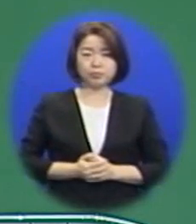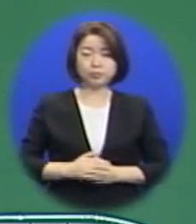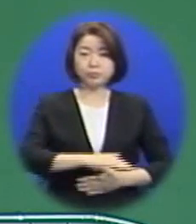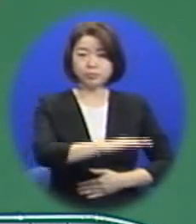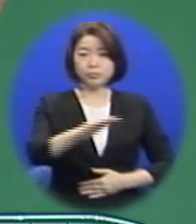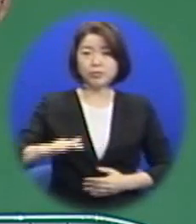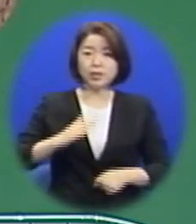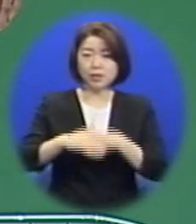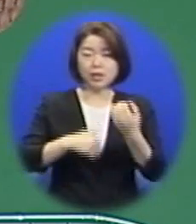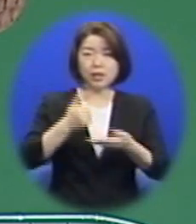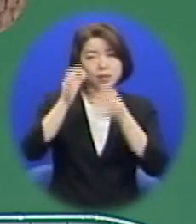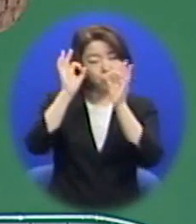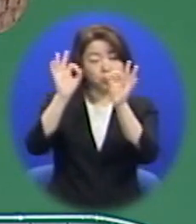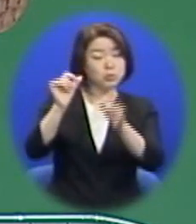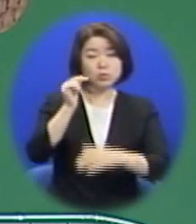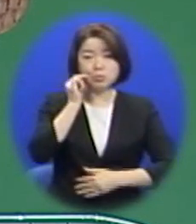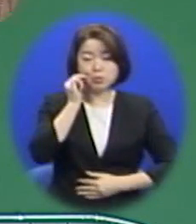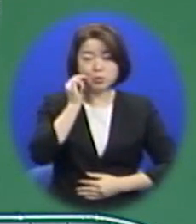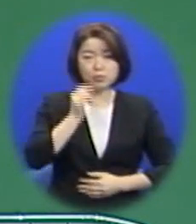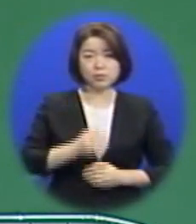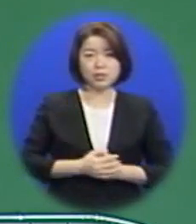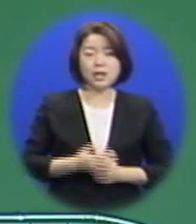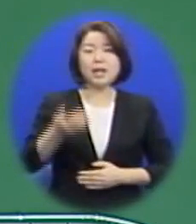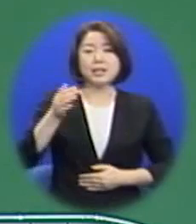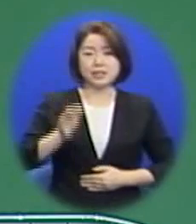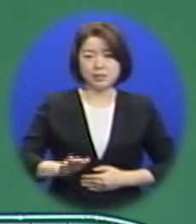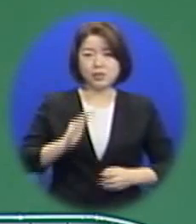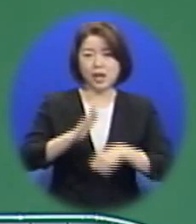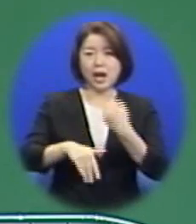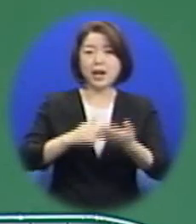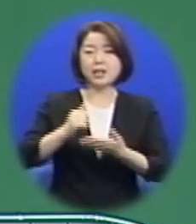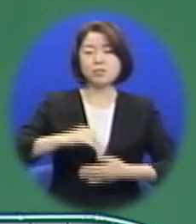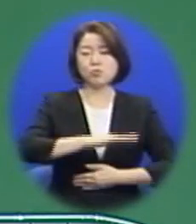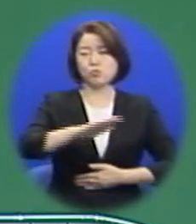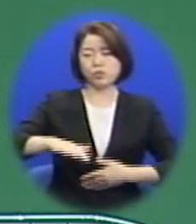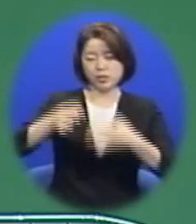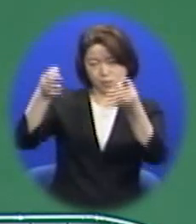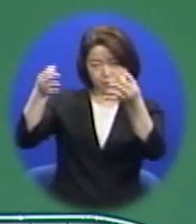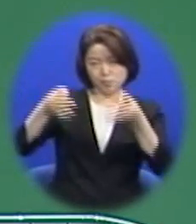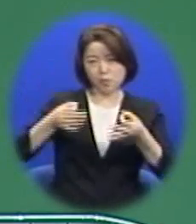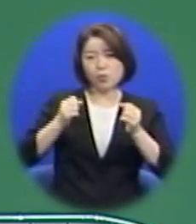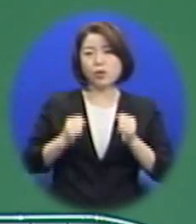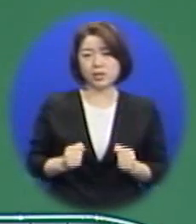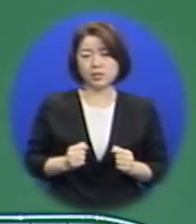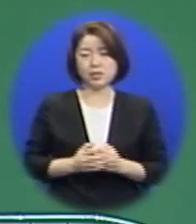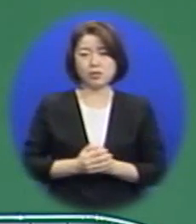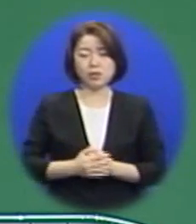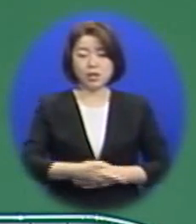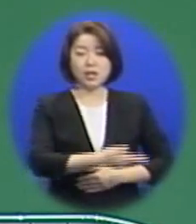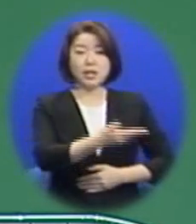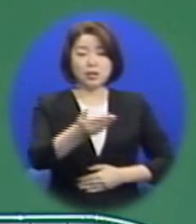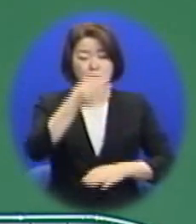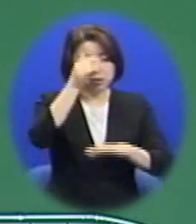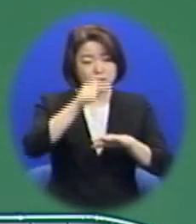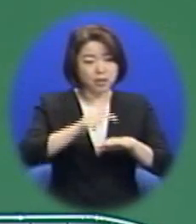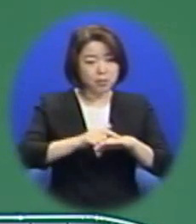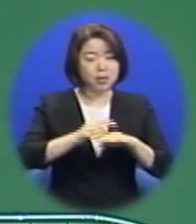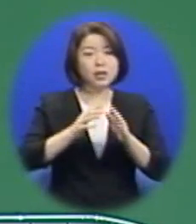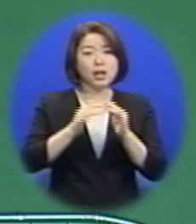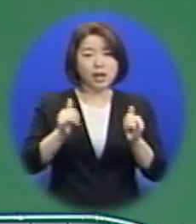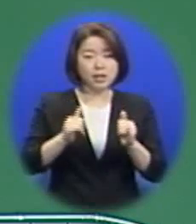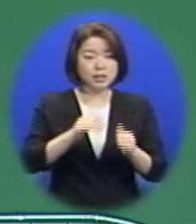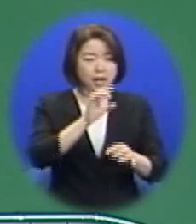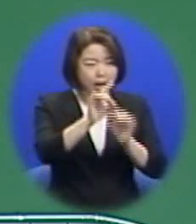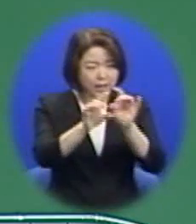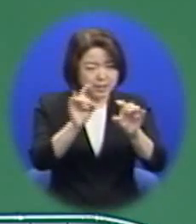우리는 하나님을 보지 못합니다. 그러나 하나님은 우리를 보십니다. 예배하는 여러분을 한 사람 한 사람